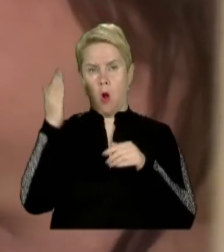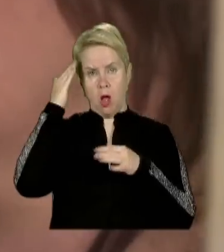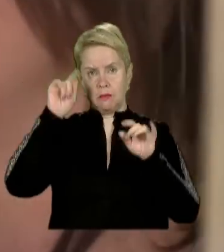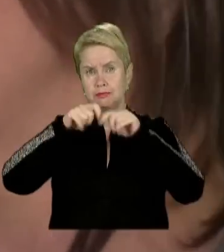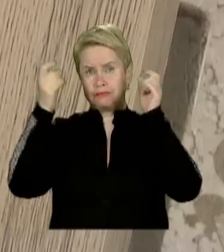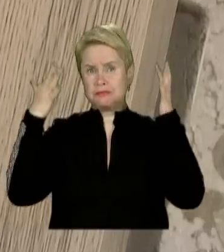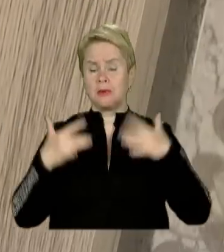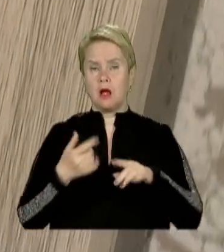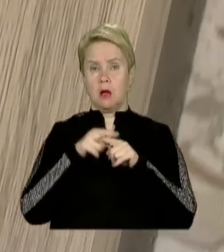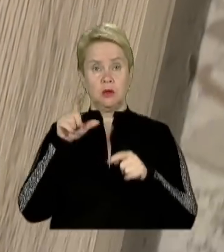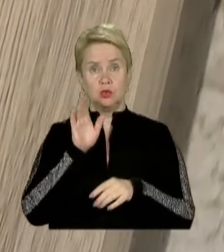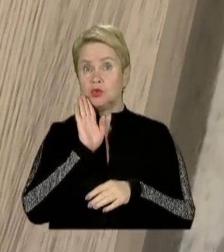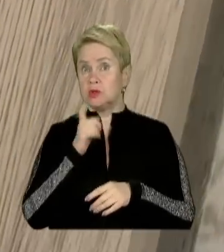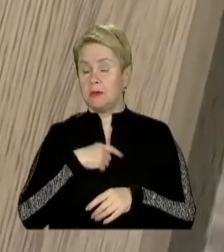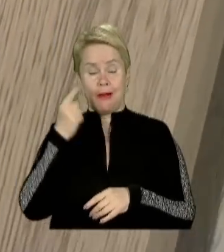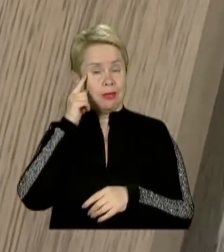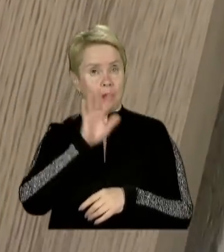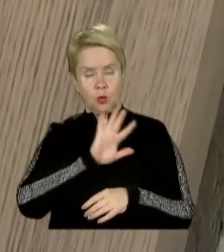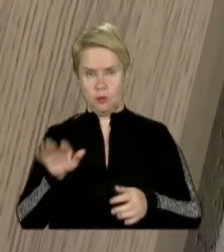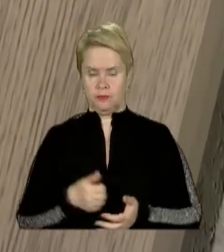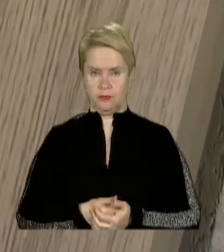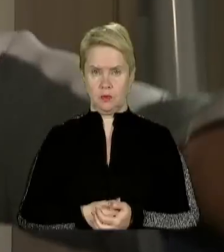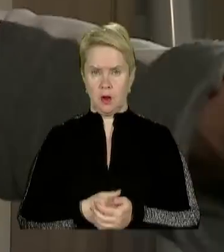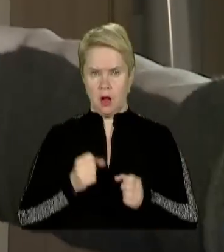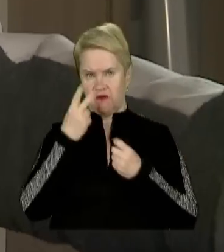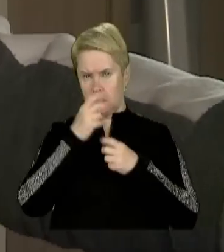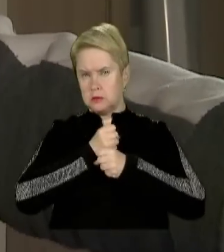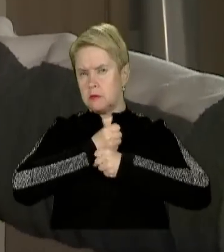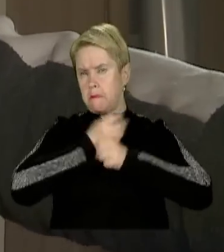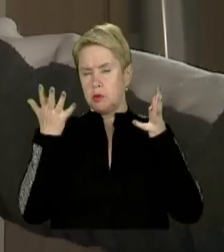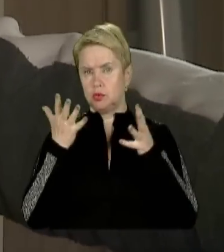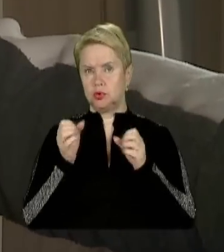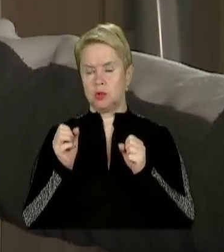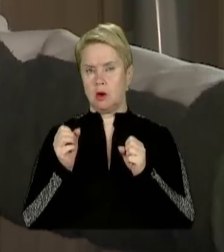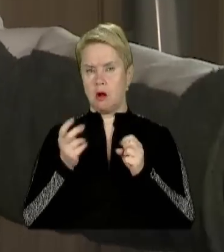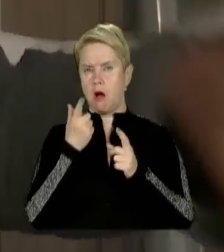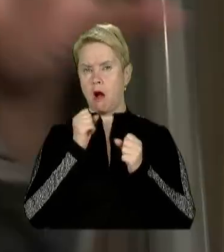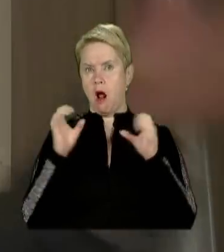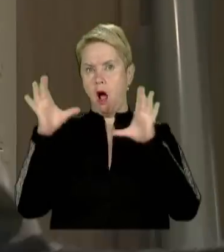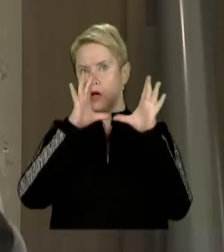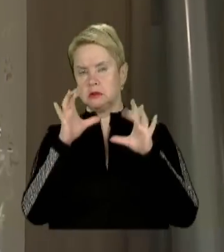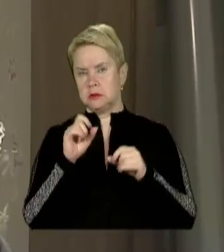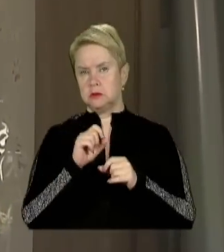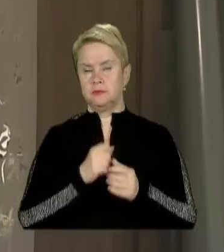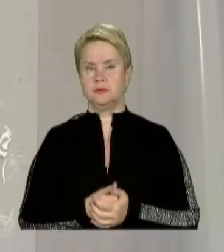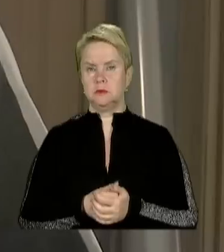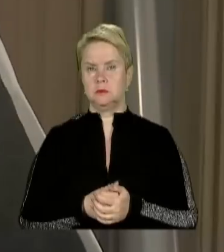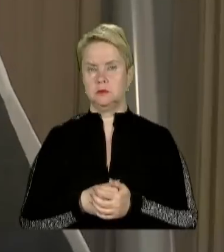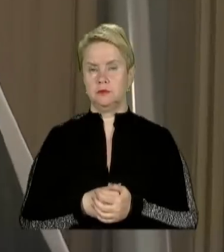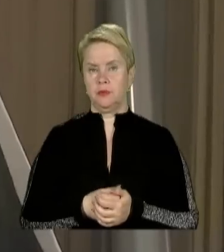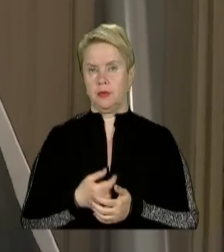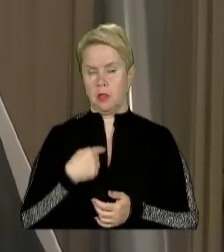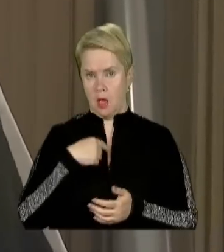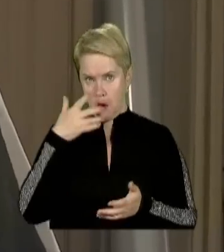Але в той момент про себе жінка не думала. Спишка бачила, таке щось красне, зарево велике.